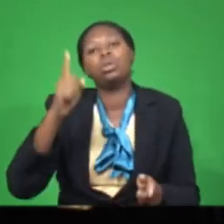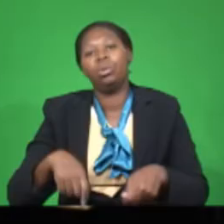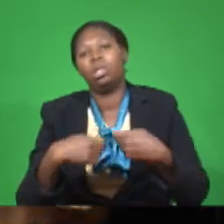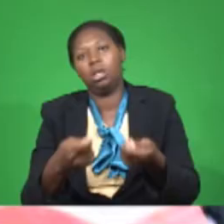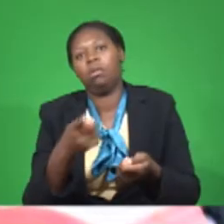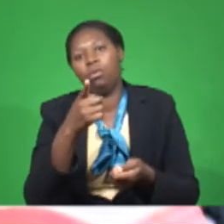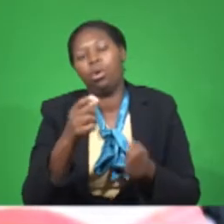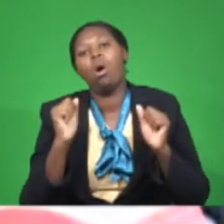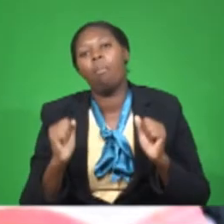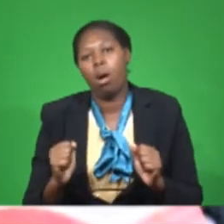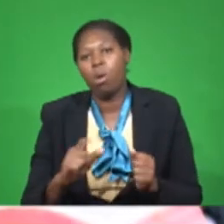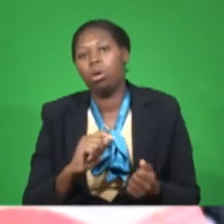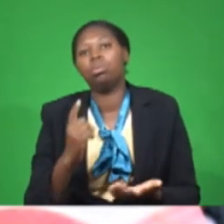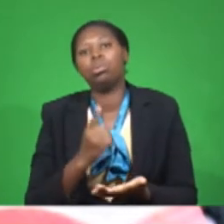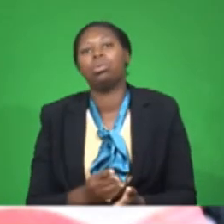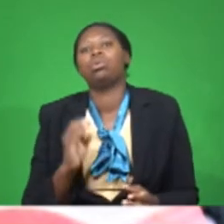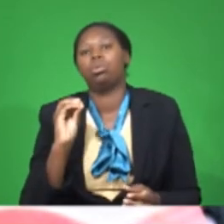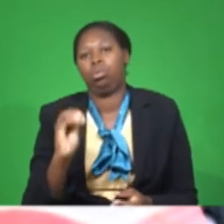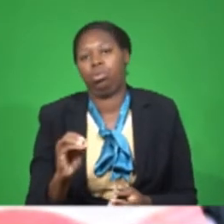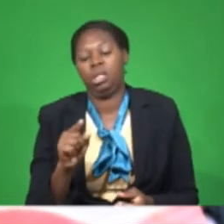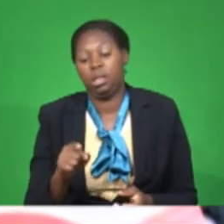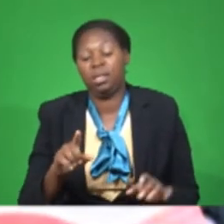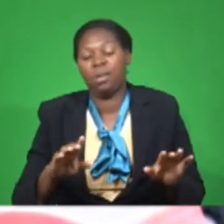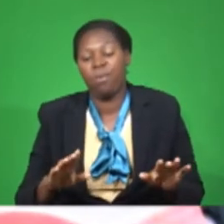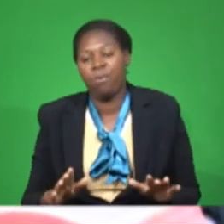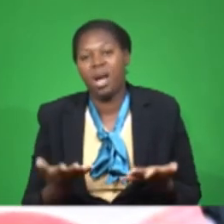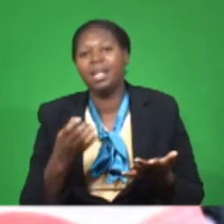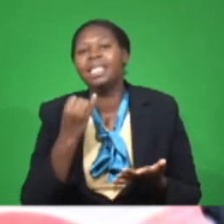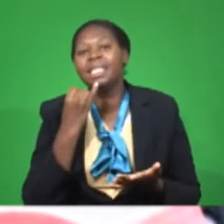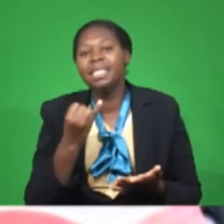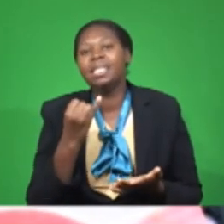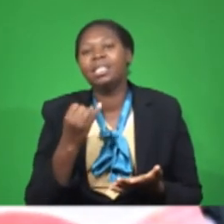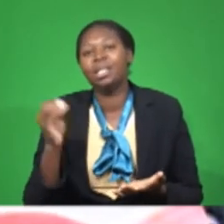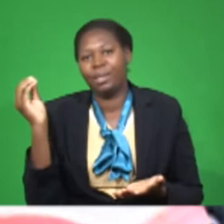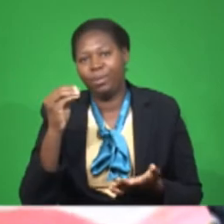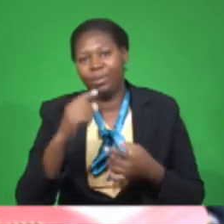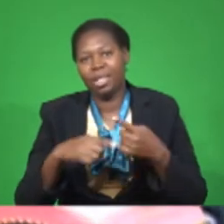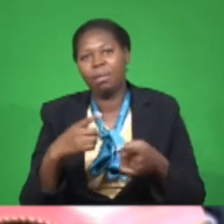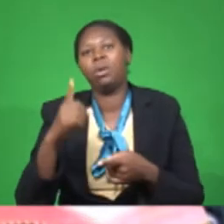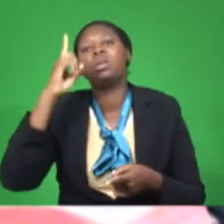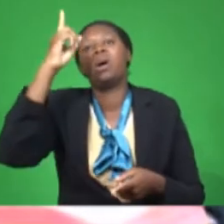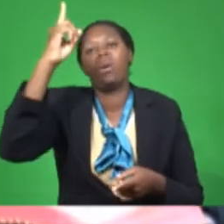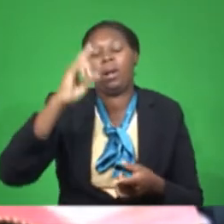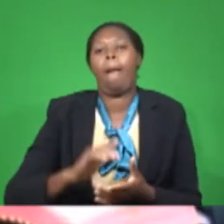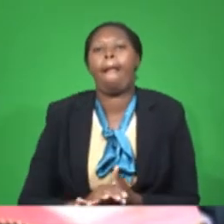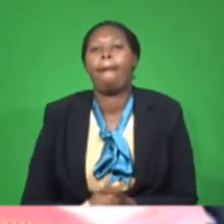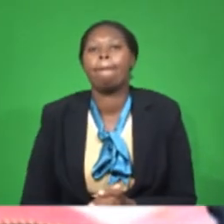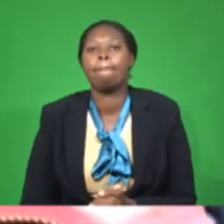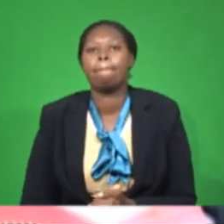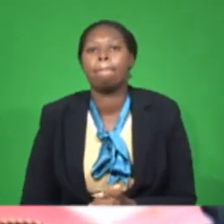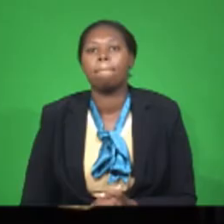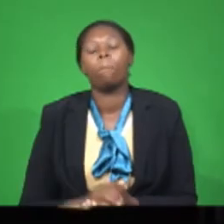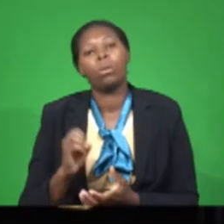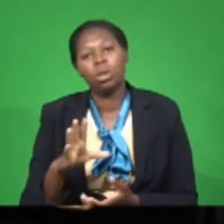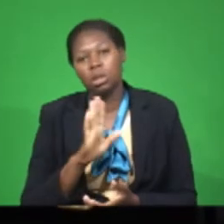zvakanaka ndo zvakanakira mwari ende panyaya yekutendeuka apa Alright, tell me first. Oh, as by name of